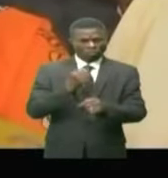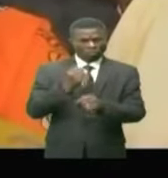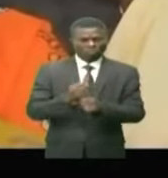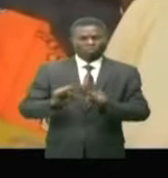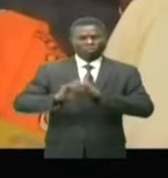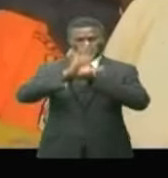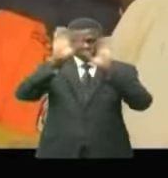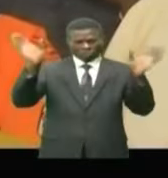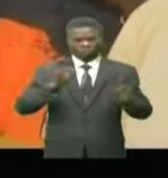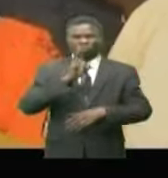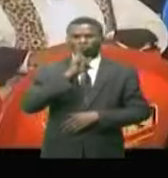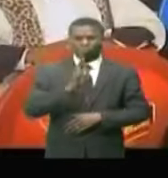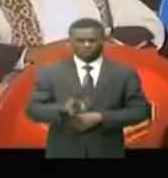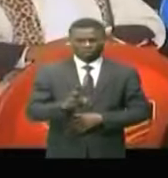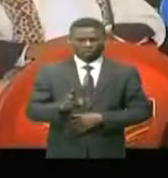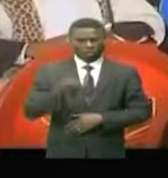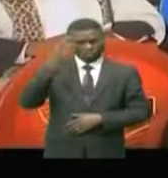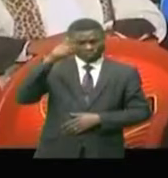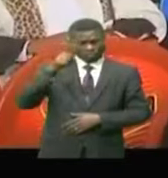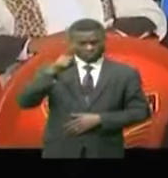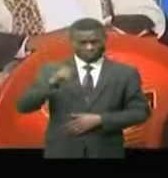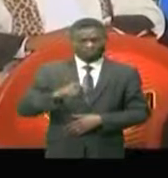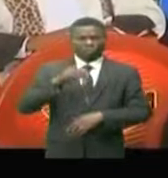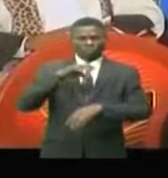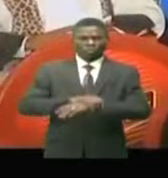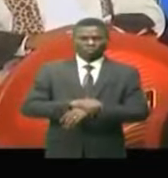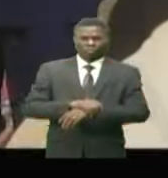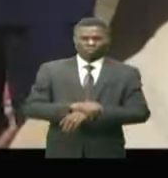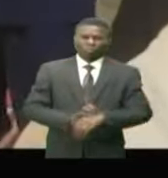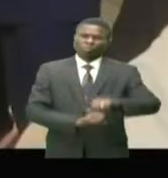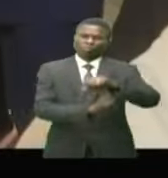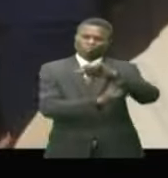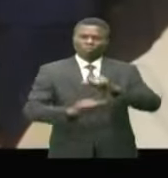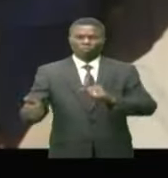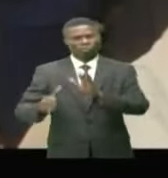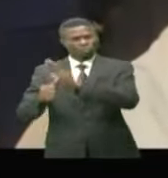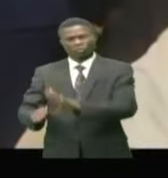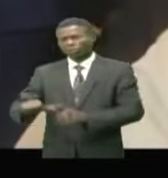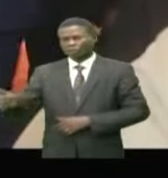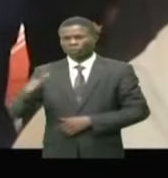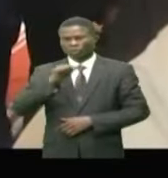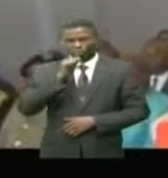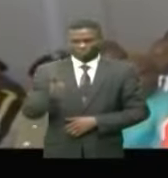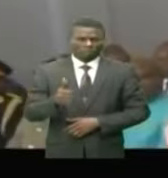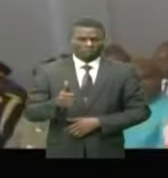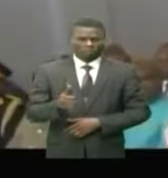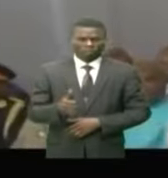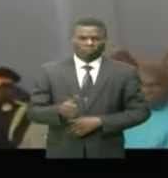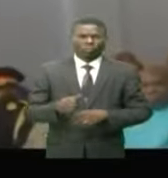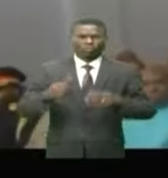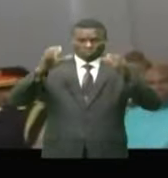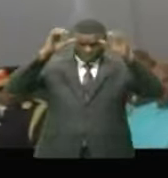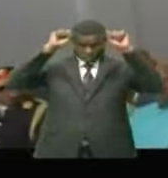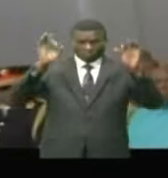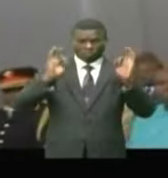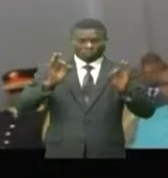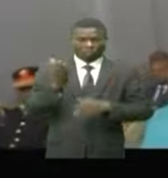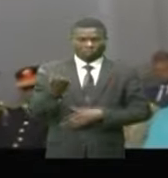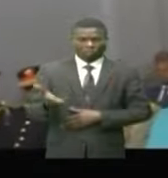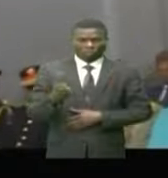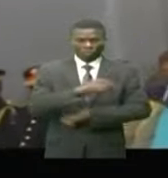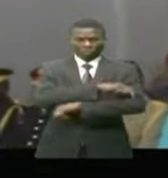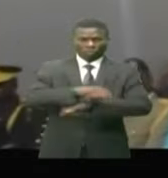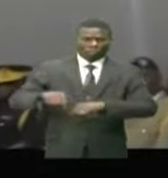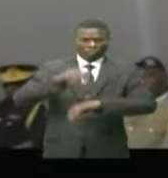droiture afin de ne pas être pris à partie par les justiciables. Disons que le nouveau premier président de la